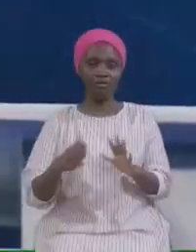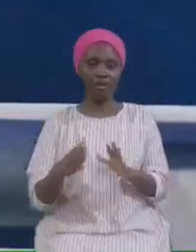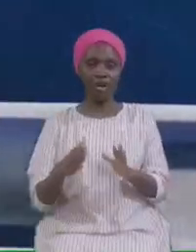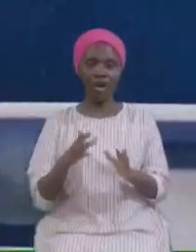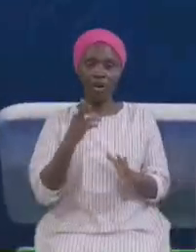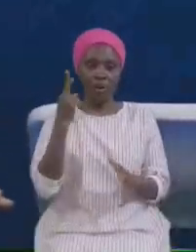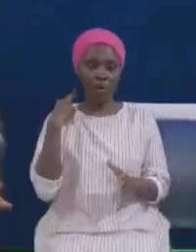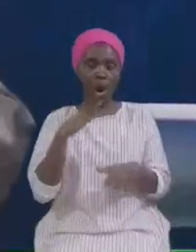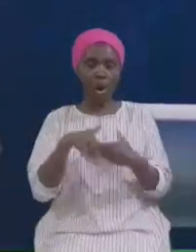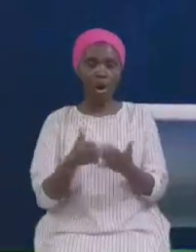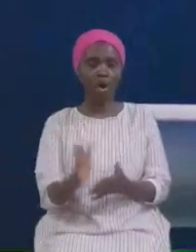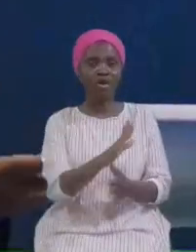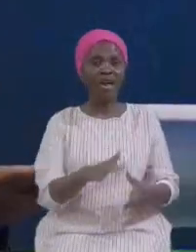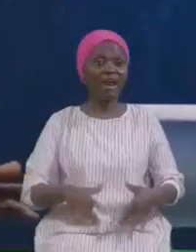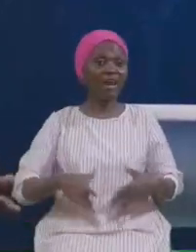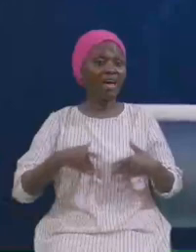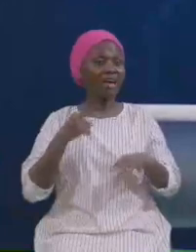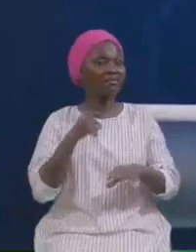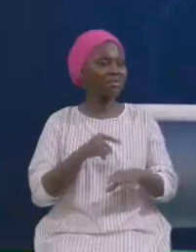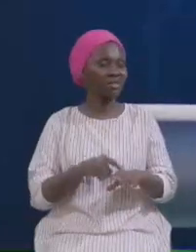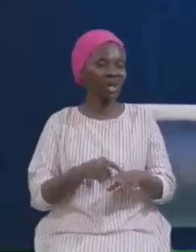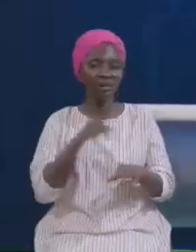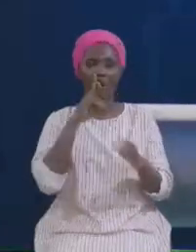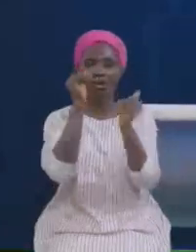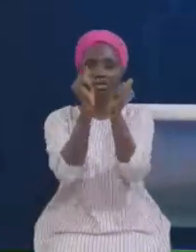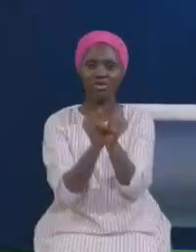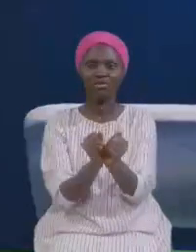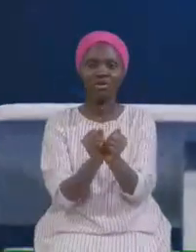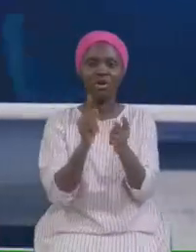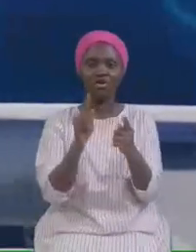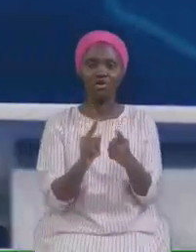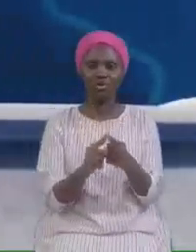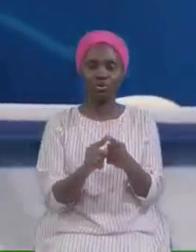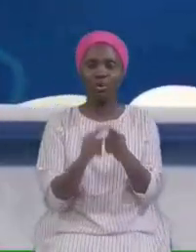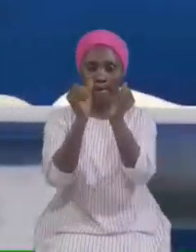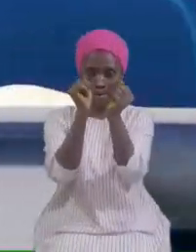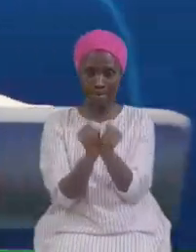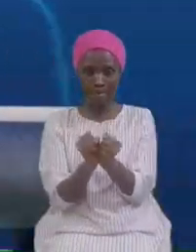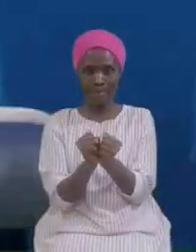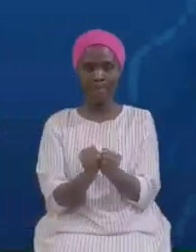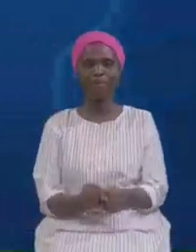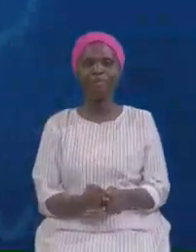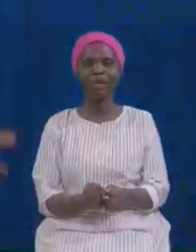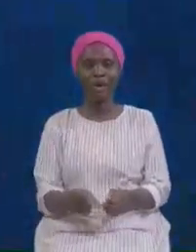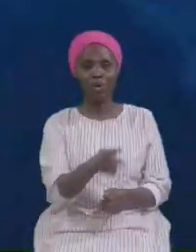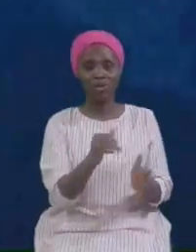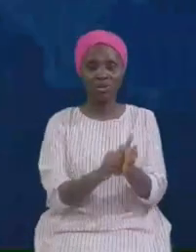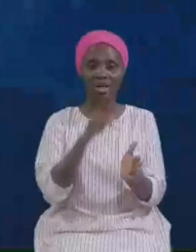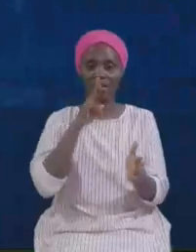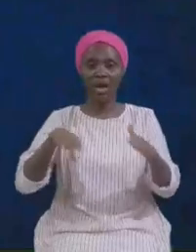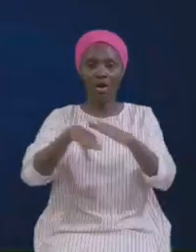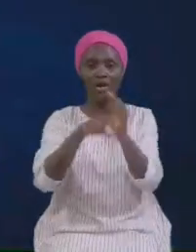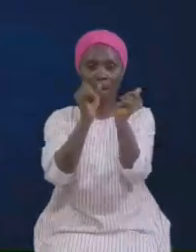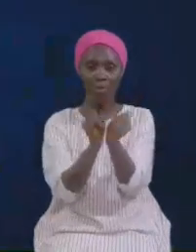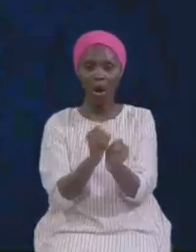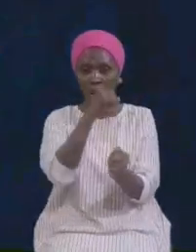dans la servitude. Ceux qui sont dans les liens à cause de la